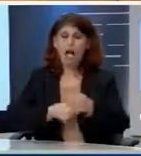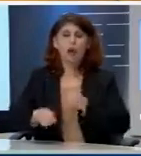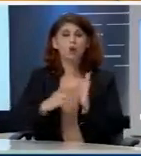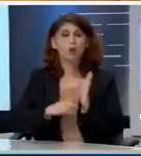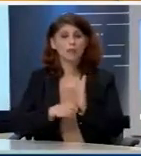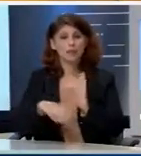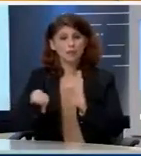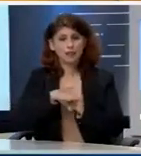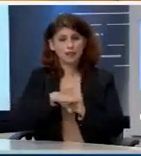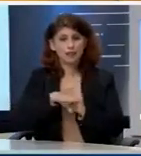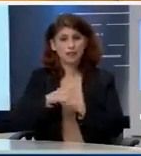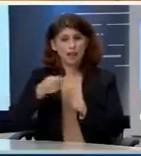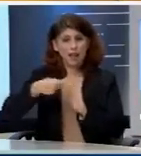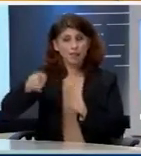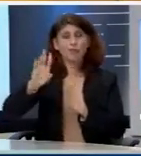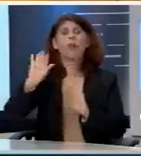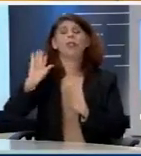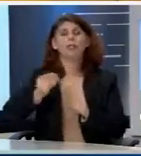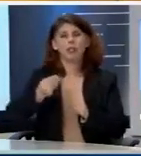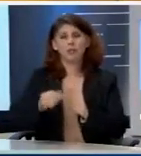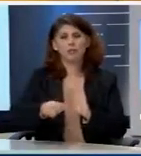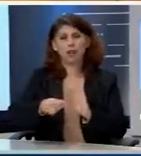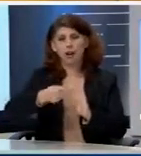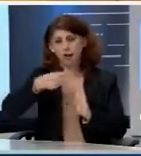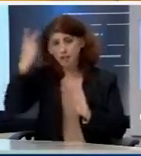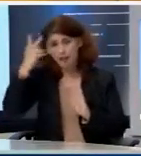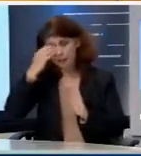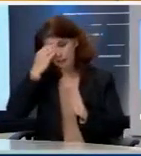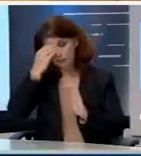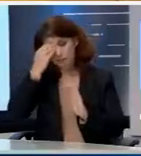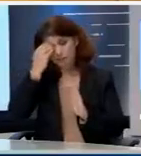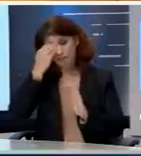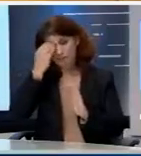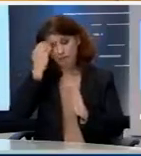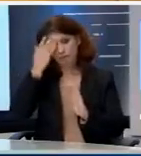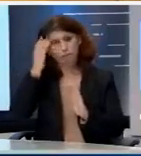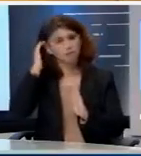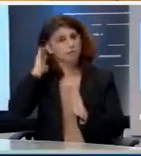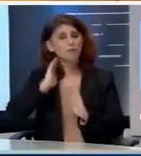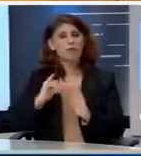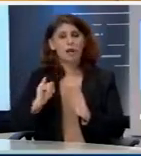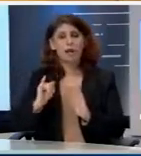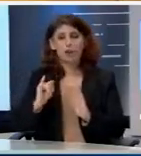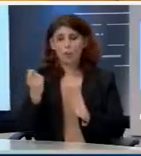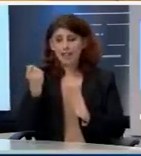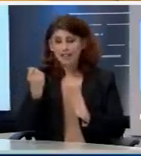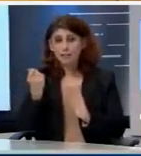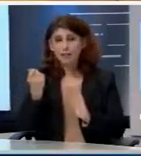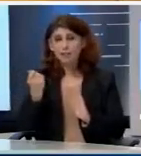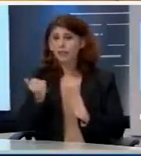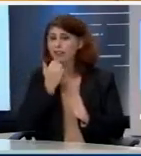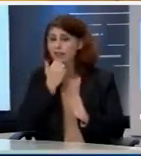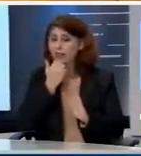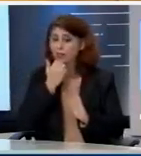διάταξης, αυξήσεις δεν δίνονται. Αυθαίρετα! Ακόμη και οι τιμές που ήταν λάθος στα προηγούμενα δελτία προς τα